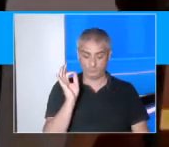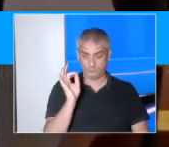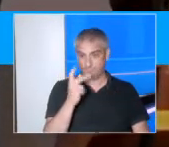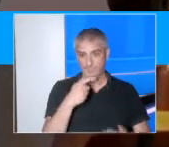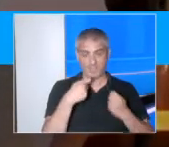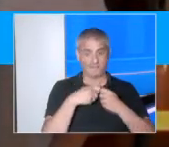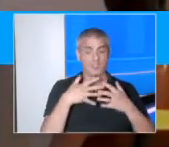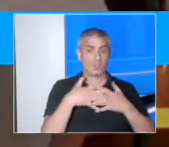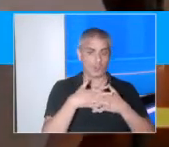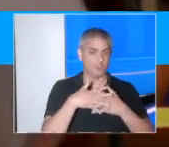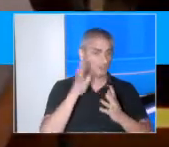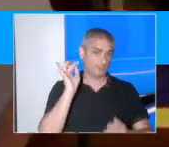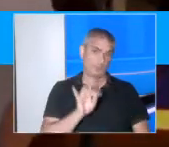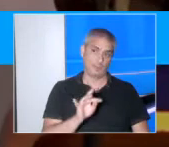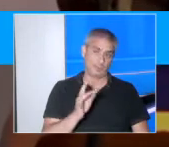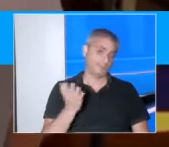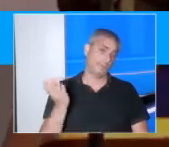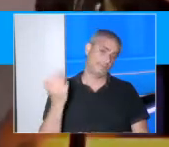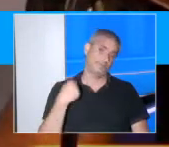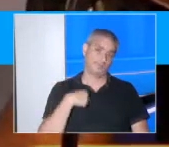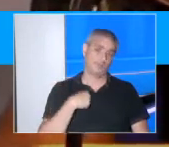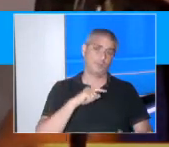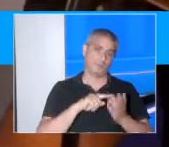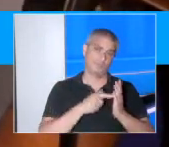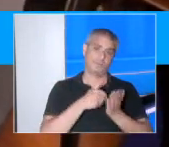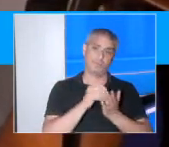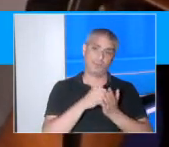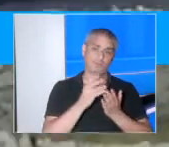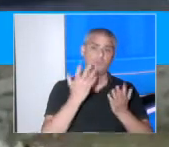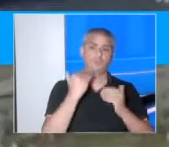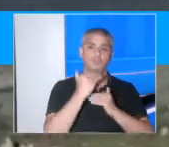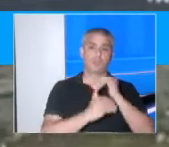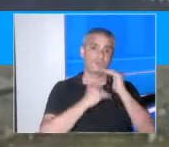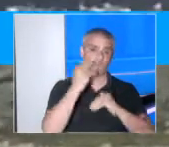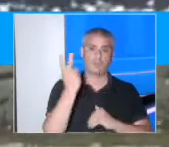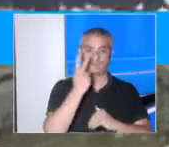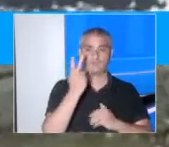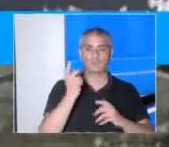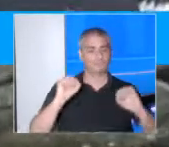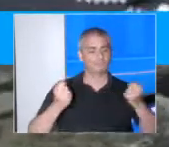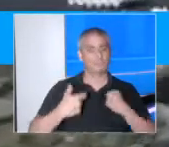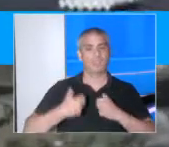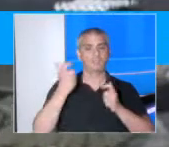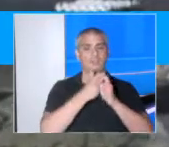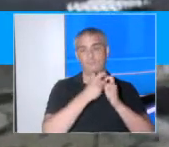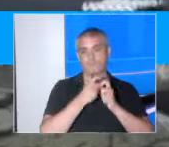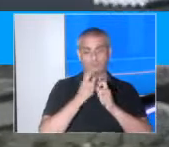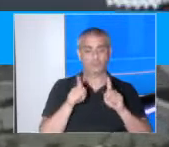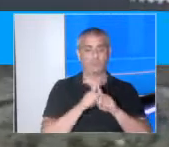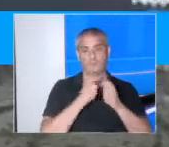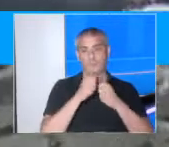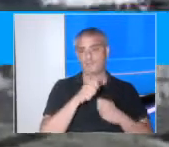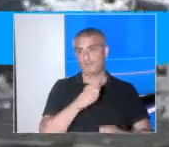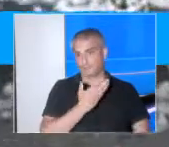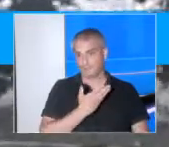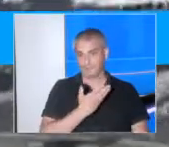מחברי הקואליציה מתנגדים, ואנחנו מתכוונים להמשיך, כאשר השלב הבא זה כמובן לרתום את ראשי המפלגות של אותם חברי